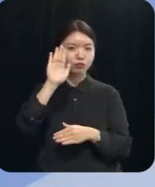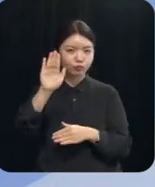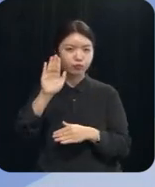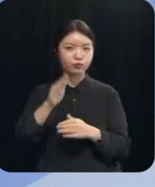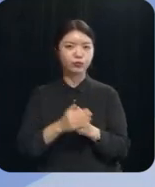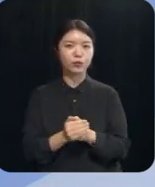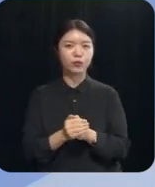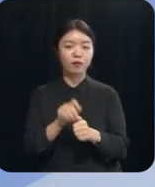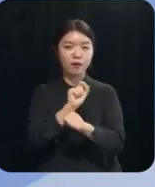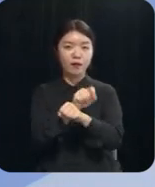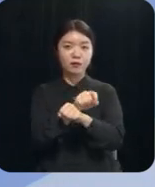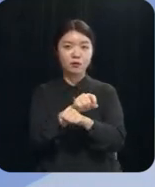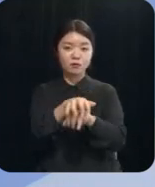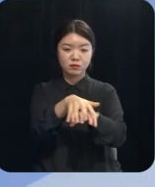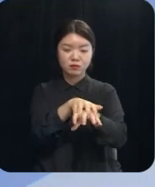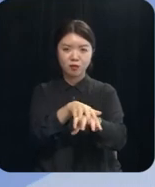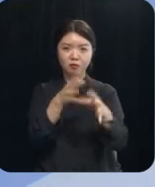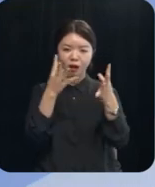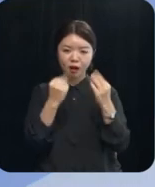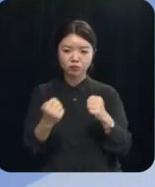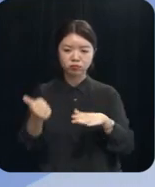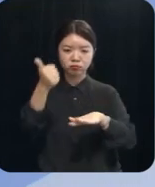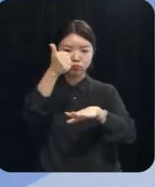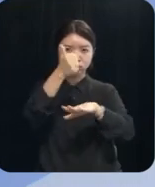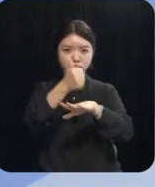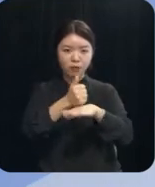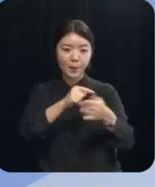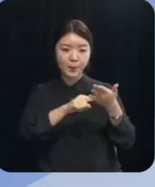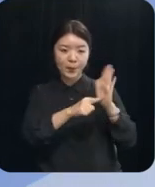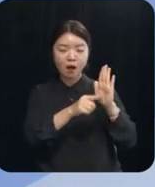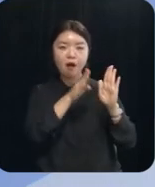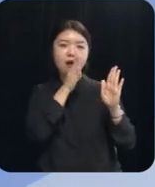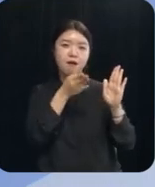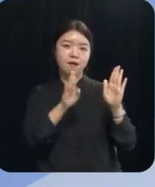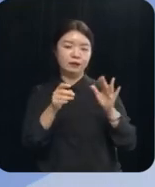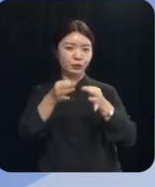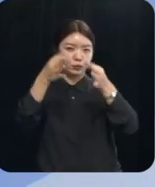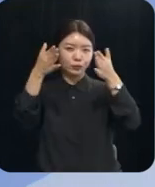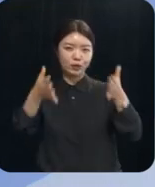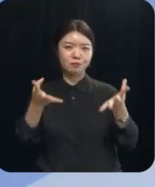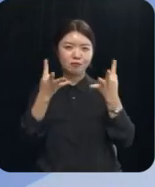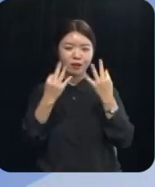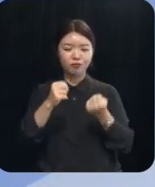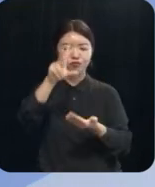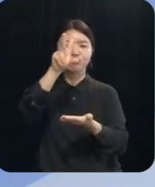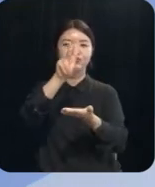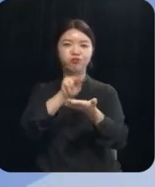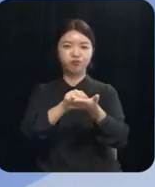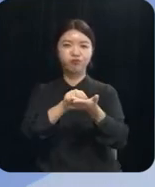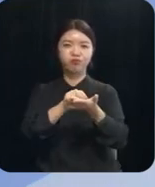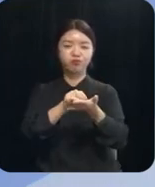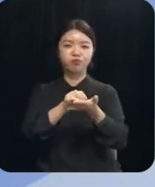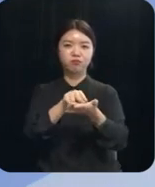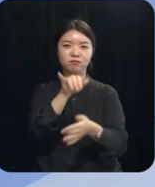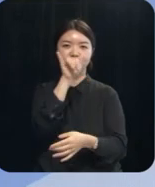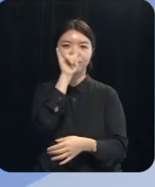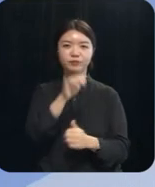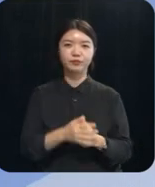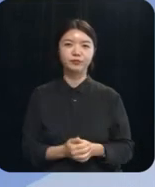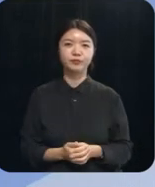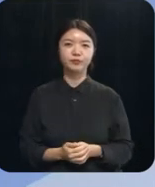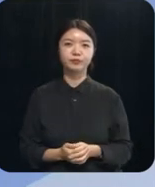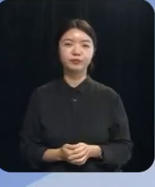특별자치도 행정체제는 많은 성과를 나타내긴 했지만 그간에 많은 문제점을 또한 노정을